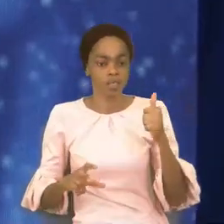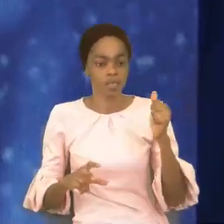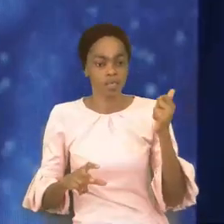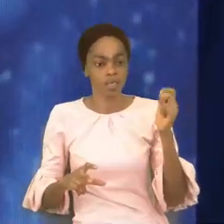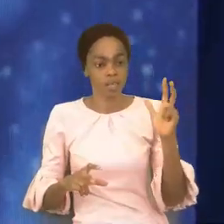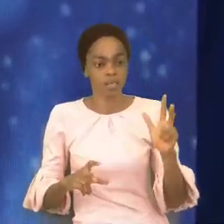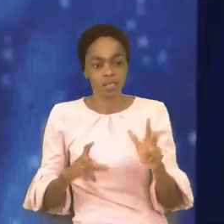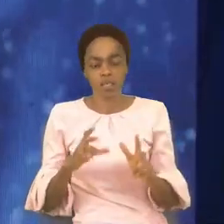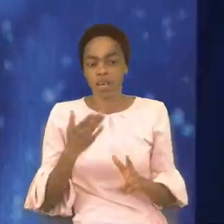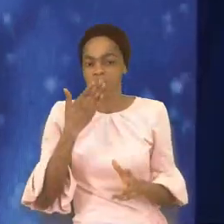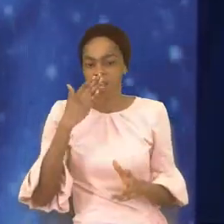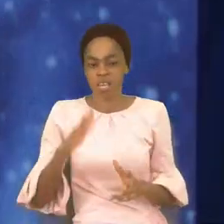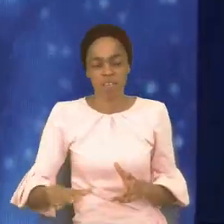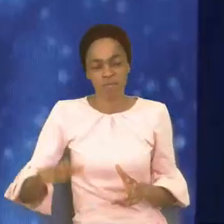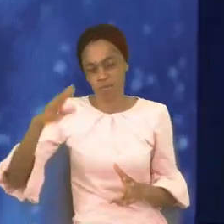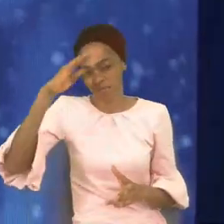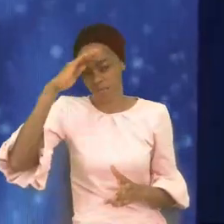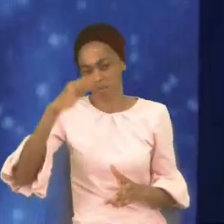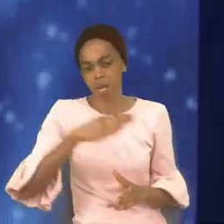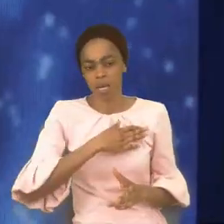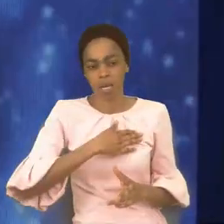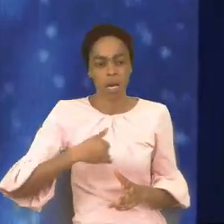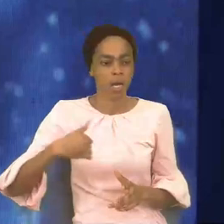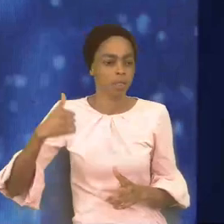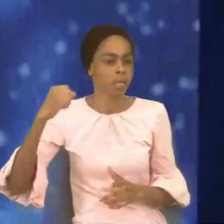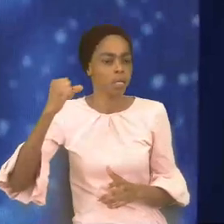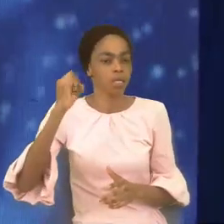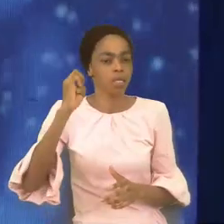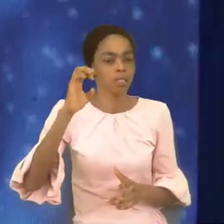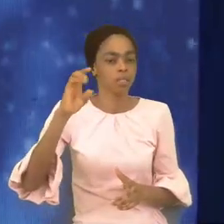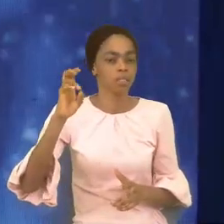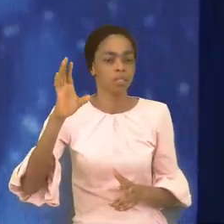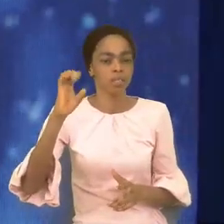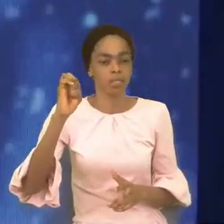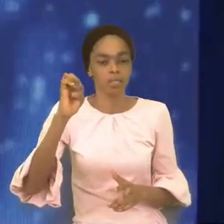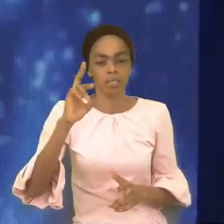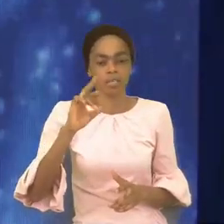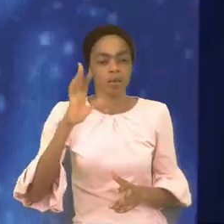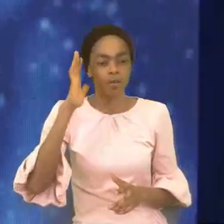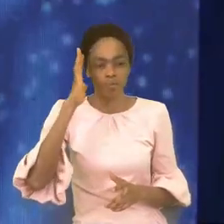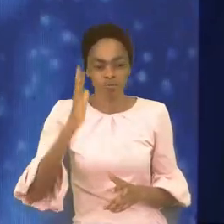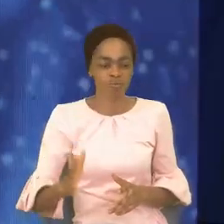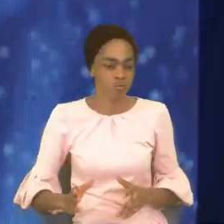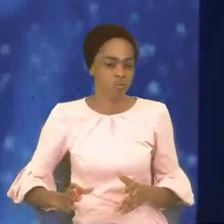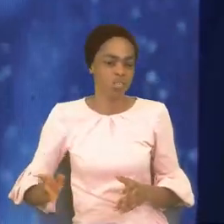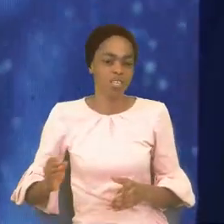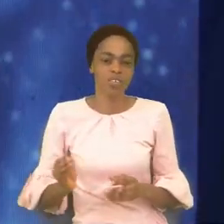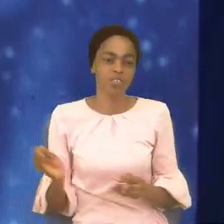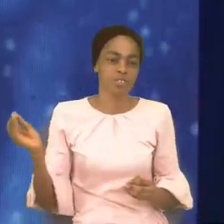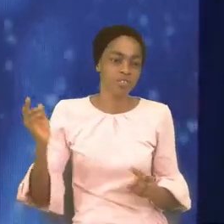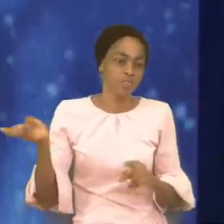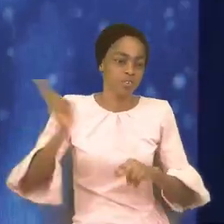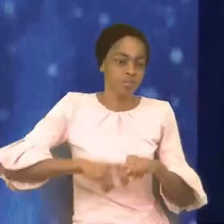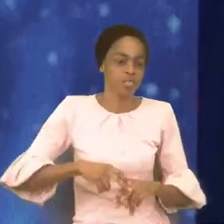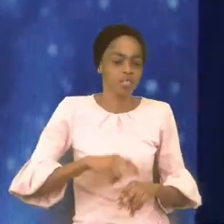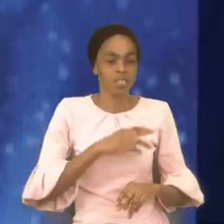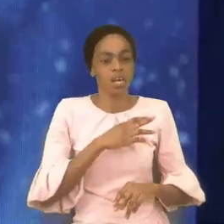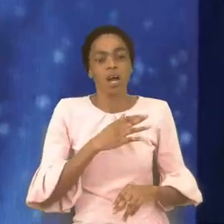imposteurs avanceront toujours plus dans le mal, égarant les autres et égarés eux-mêmes. » Verset 14, «